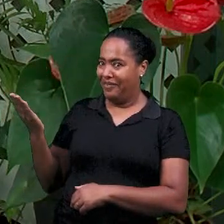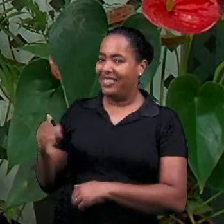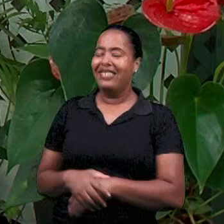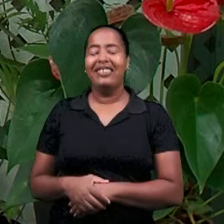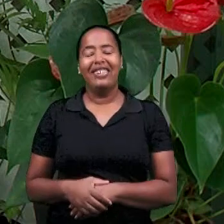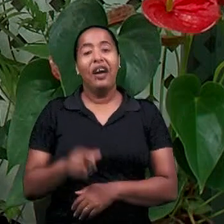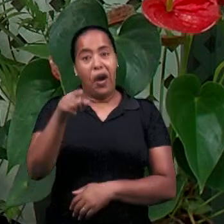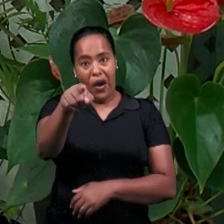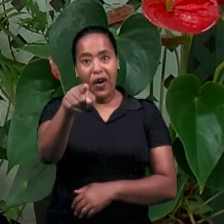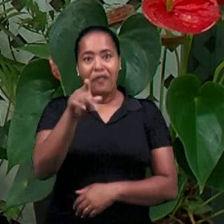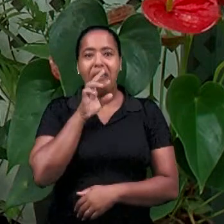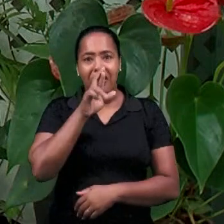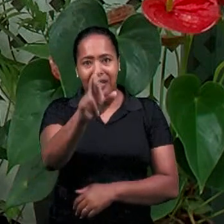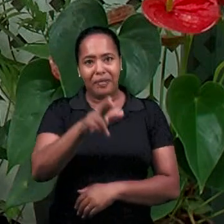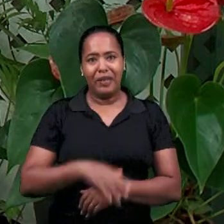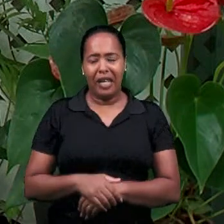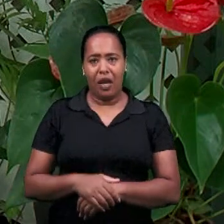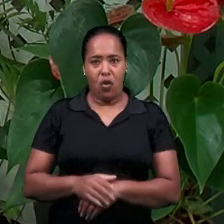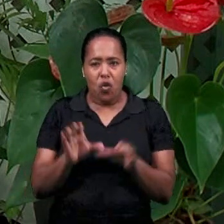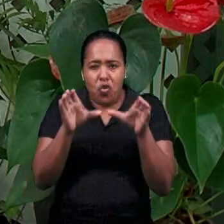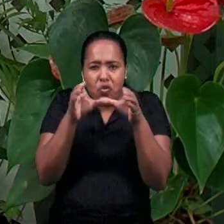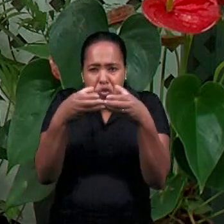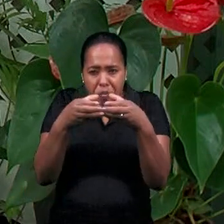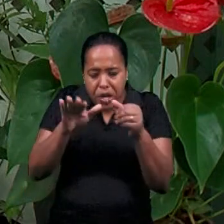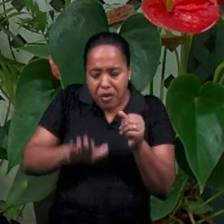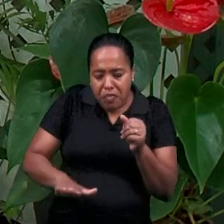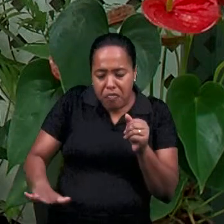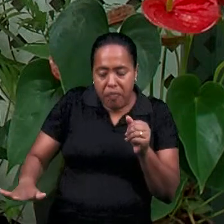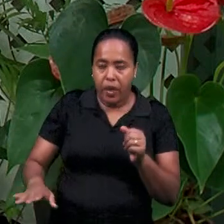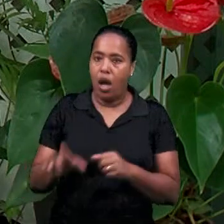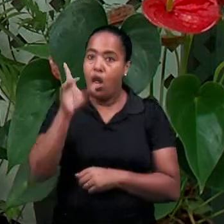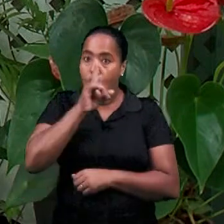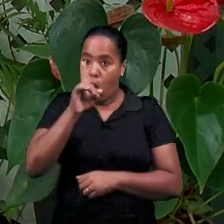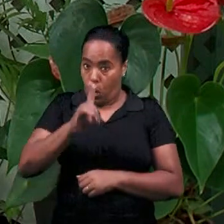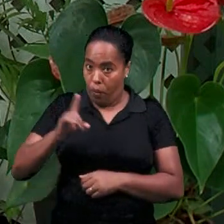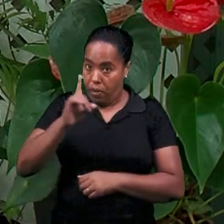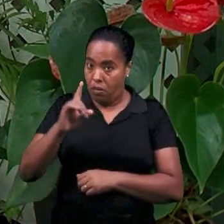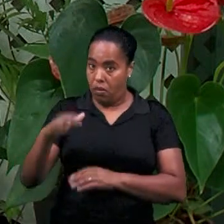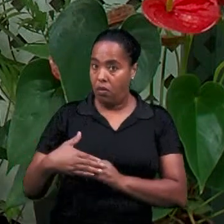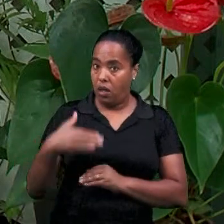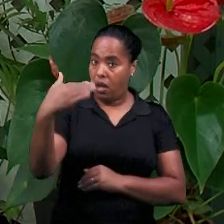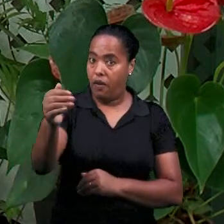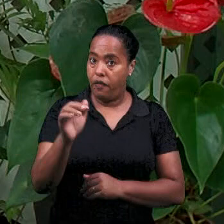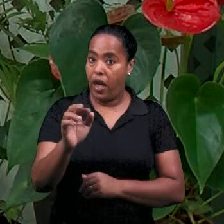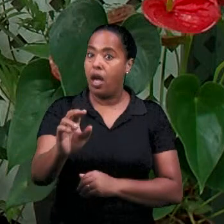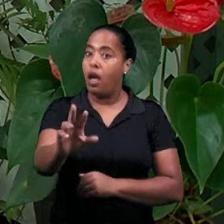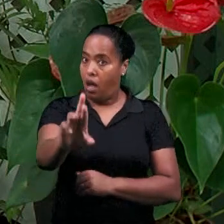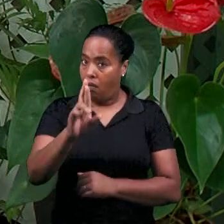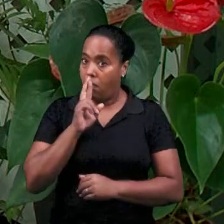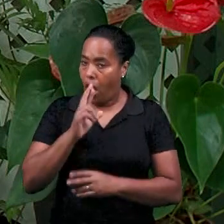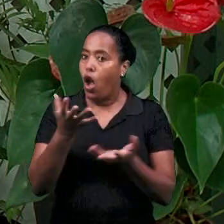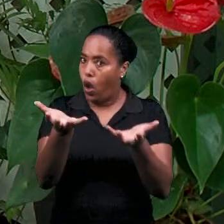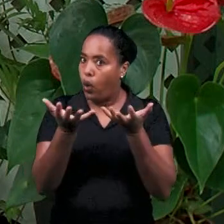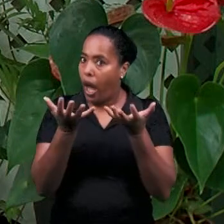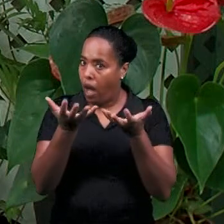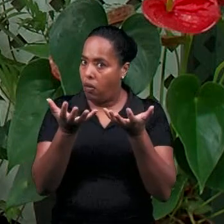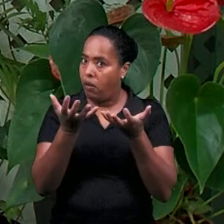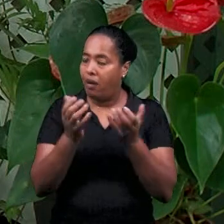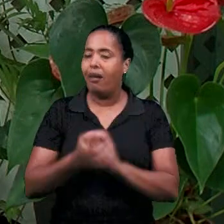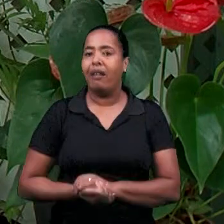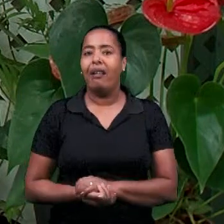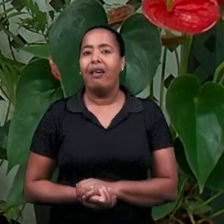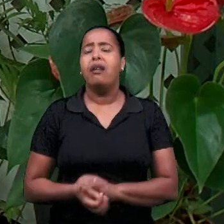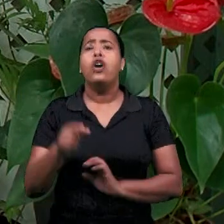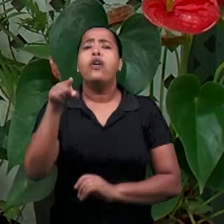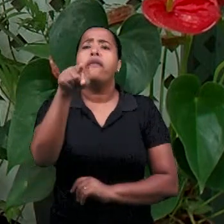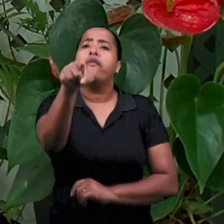Vous allez me répondre. les petits. Dimanche